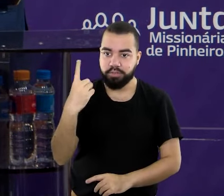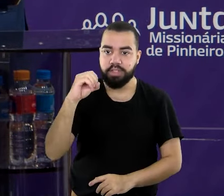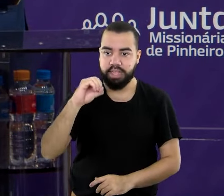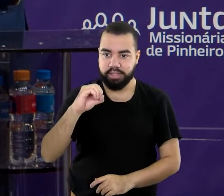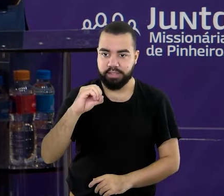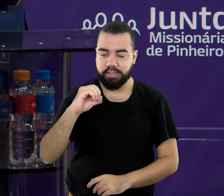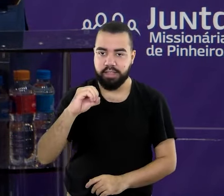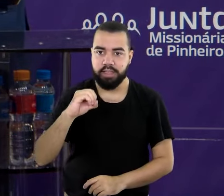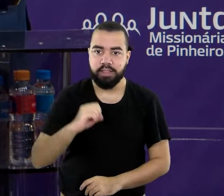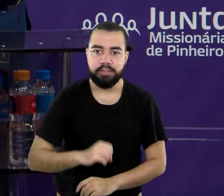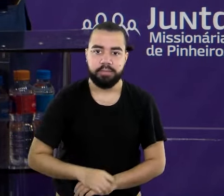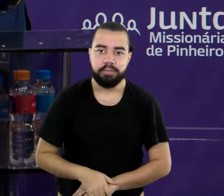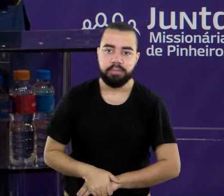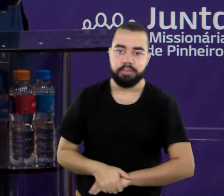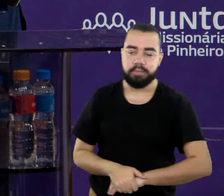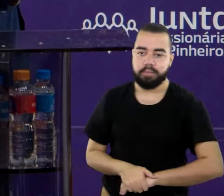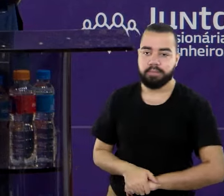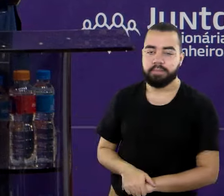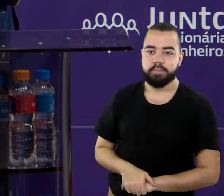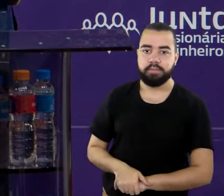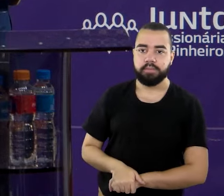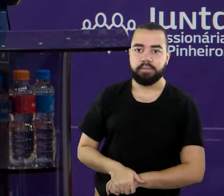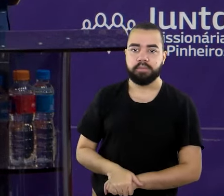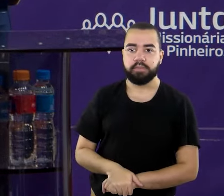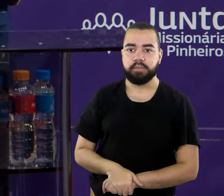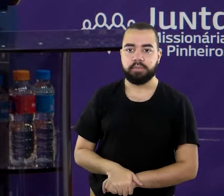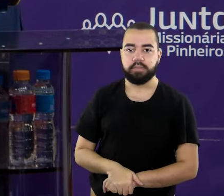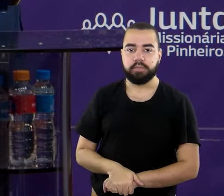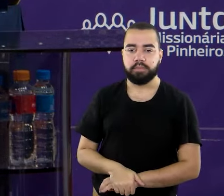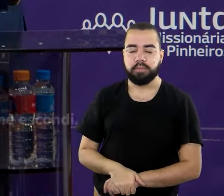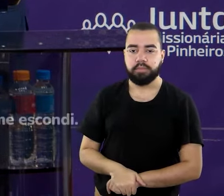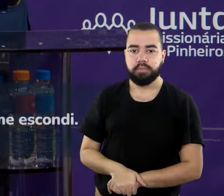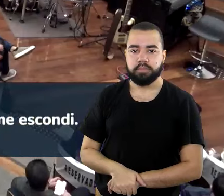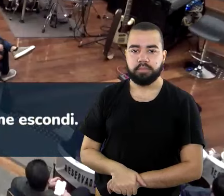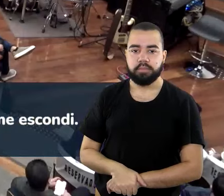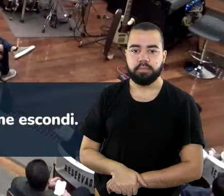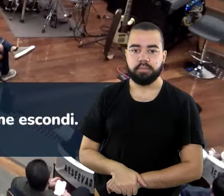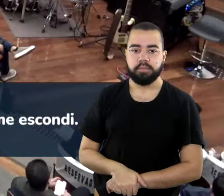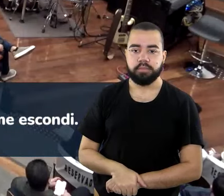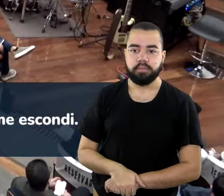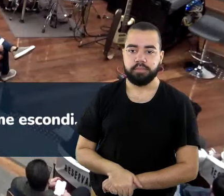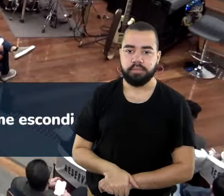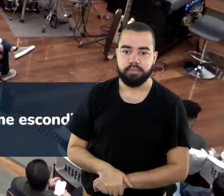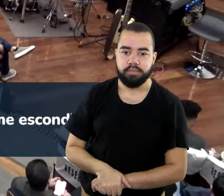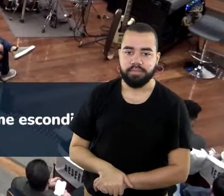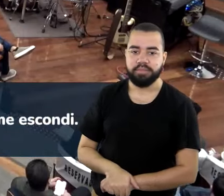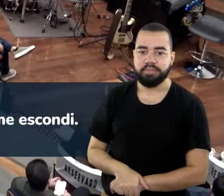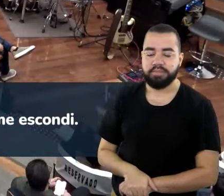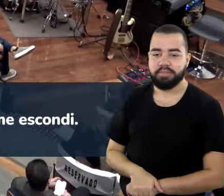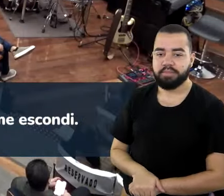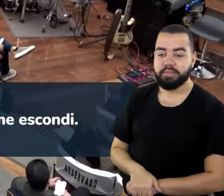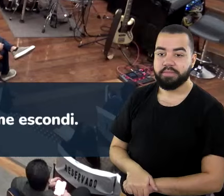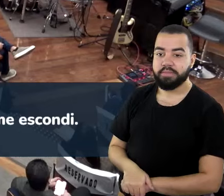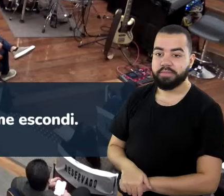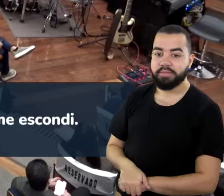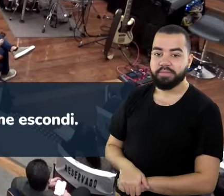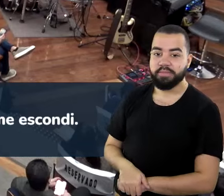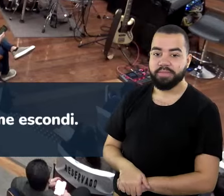3:10. 내가 벗었으므로 두려워 숨었나이다. 네. Vamos ler todo mundo junto, 1, 2, 3